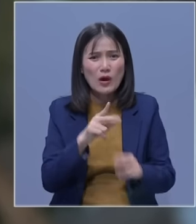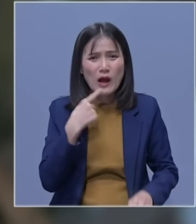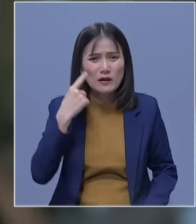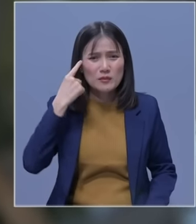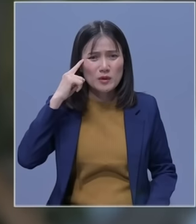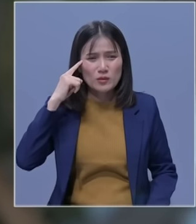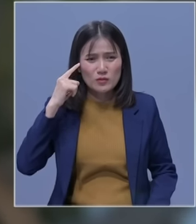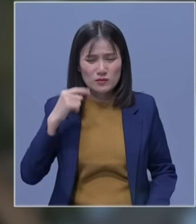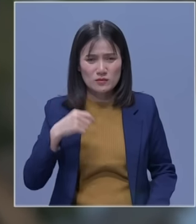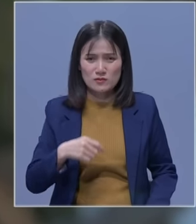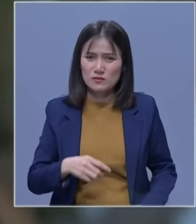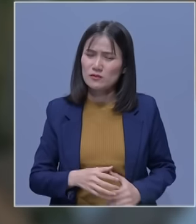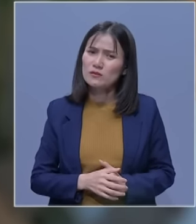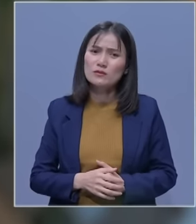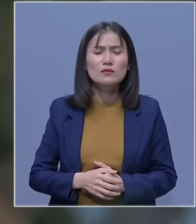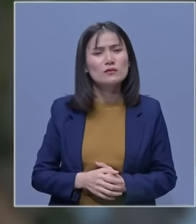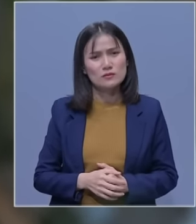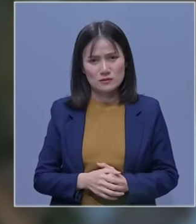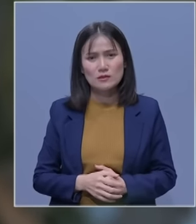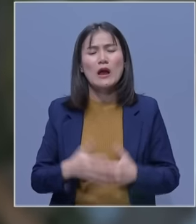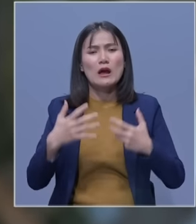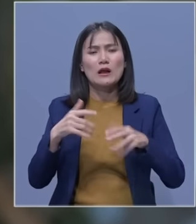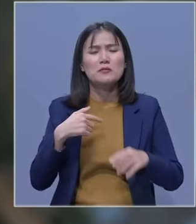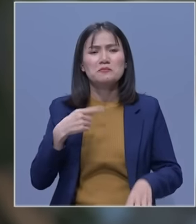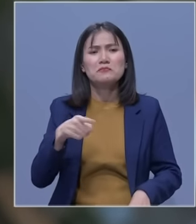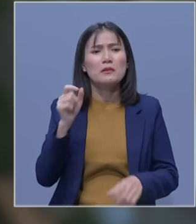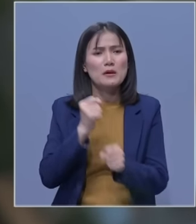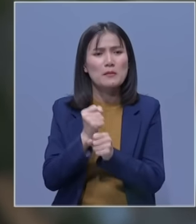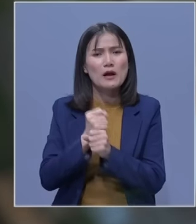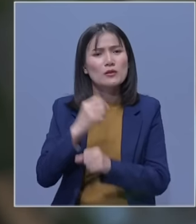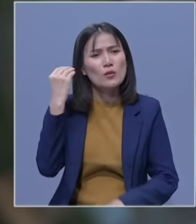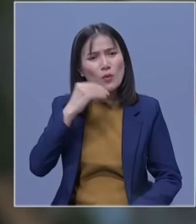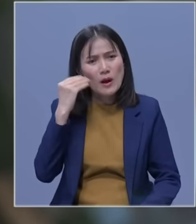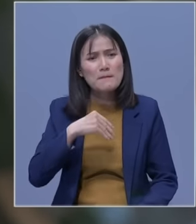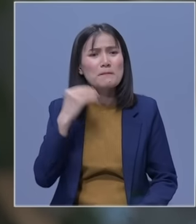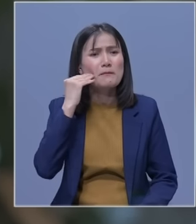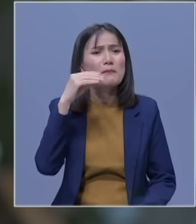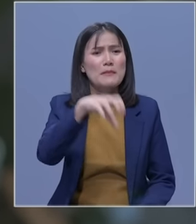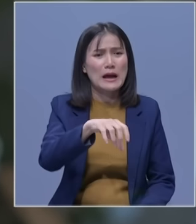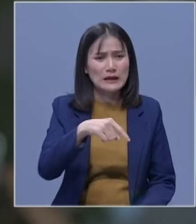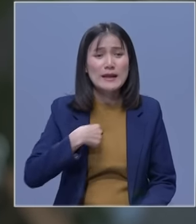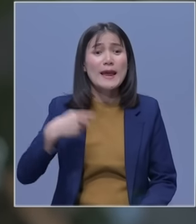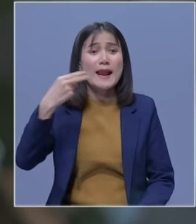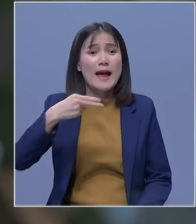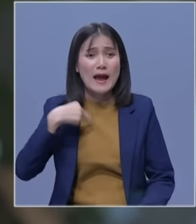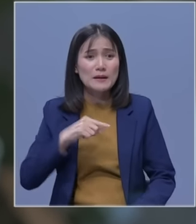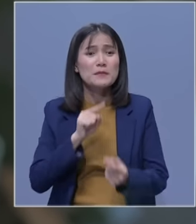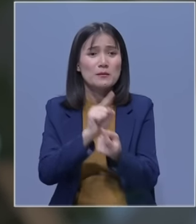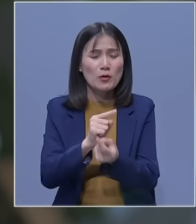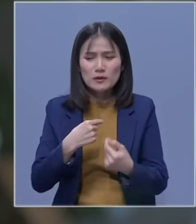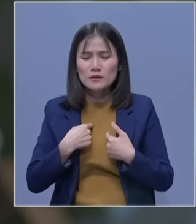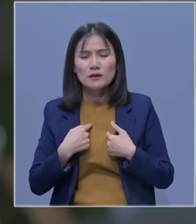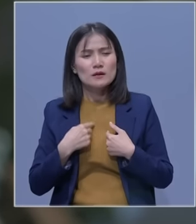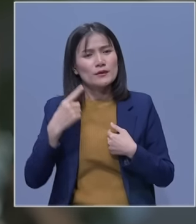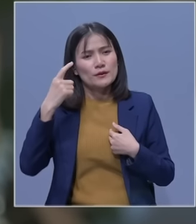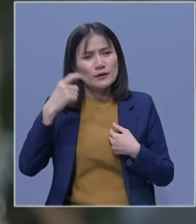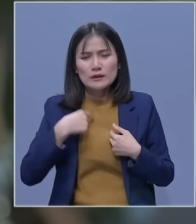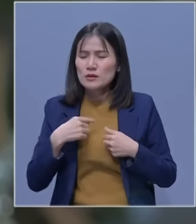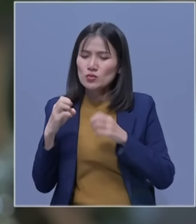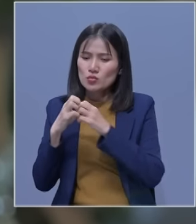ทำงานทุกวันเนาะไปเช้าก็เย็นกลับมาเย็นว่างั้นว่าจะไปหาหลานทันทีก็ไม่ได้ไปทิ้งมัว